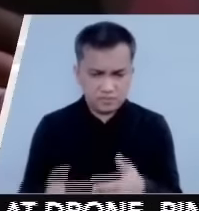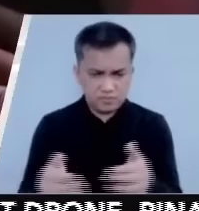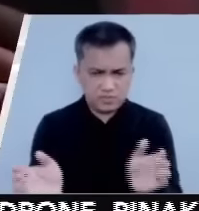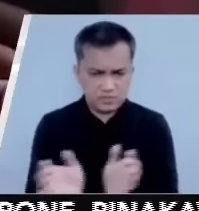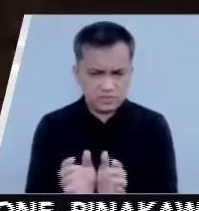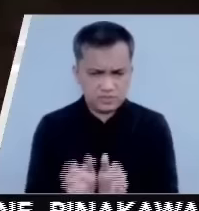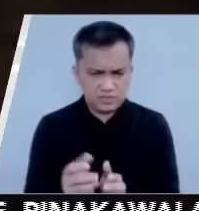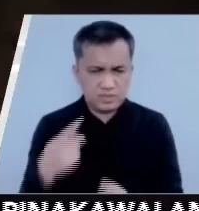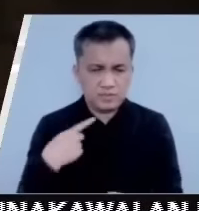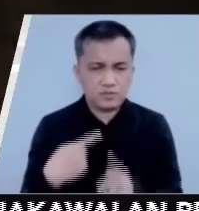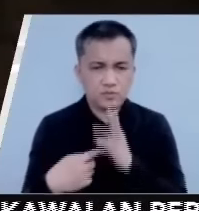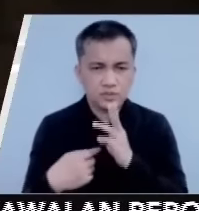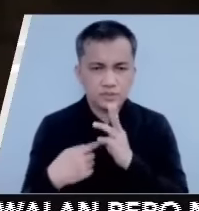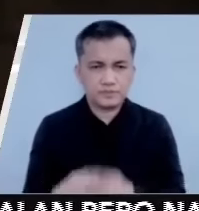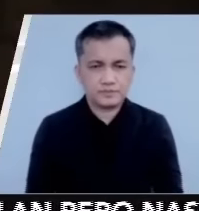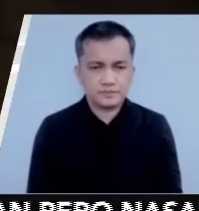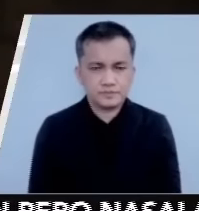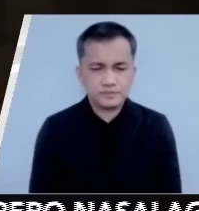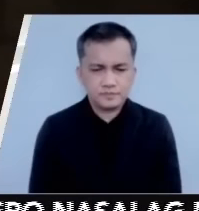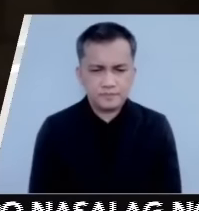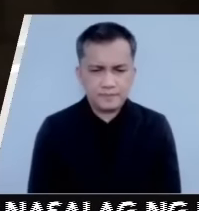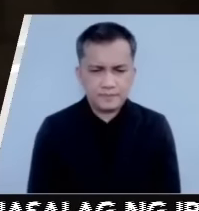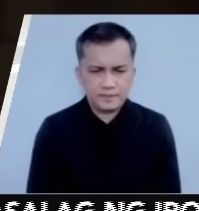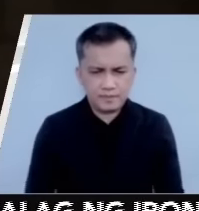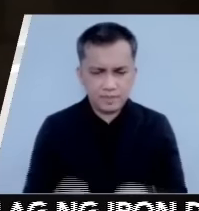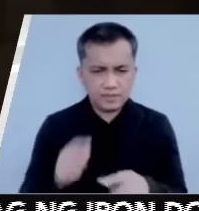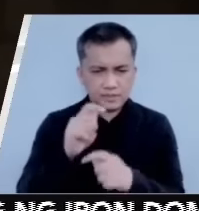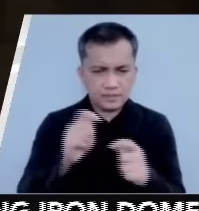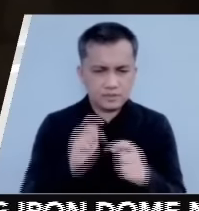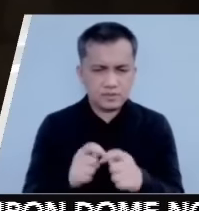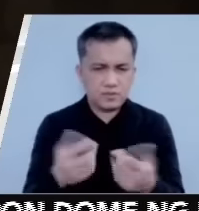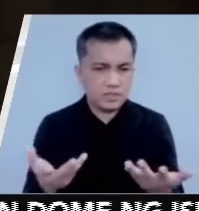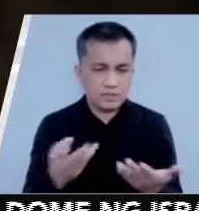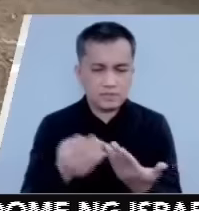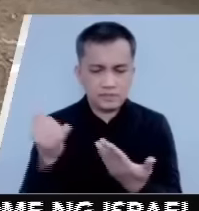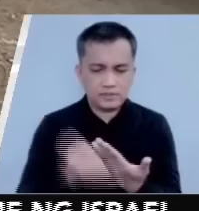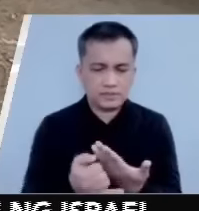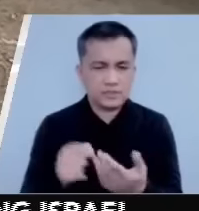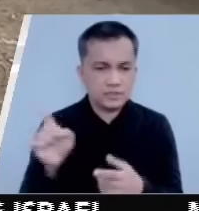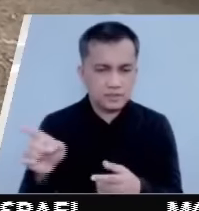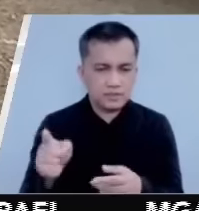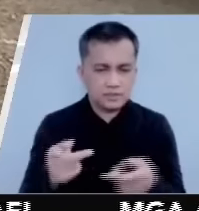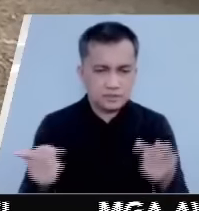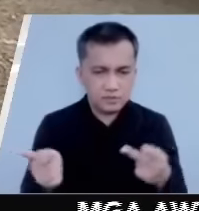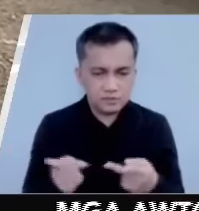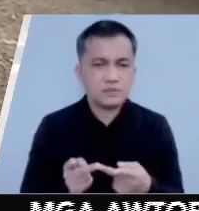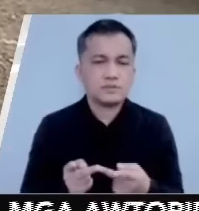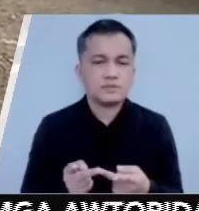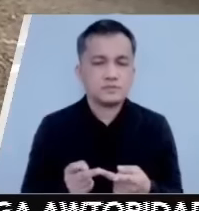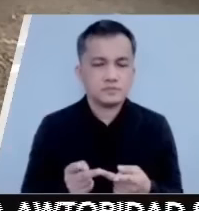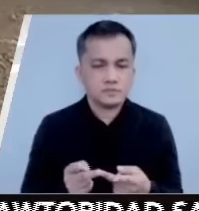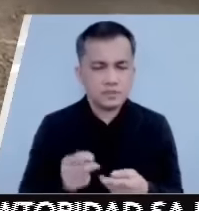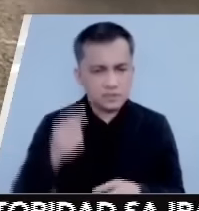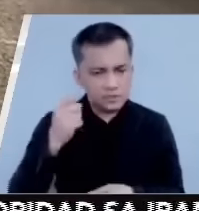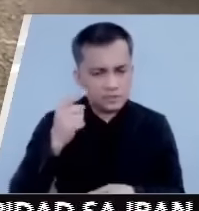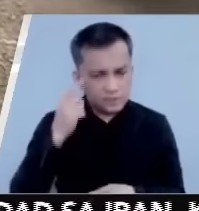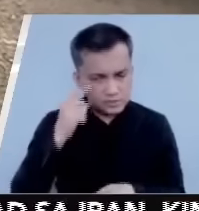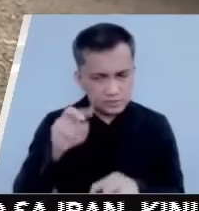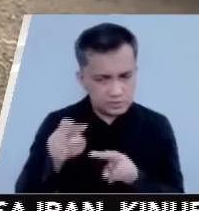tubig. Pero nataon na wala kaming project sa lugar na yan. Kaya tinitignan namin kung yung